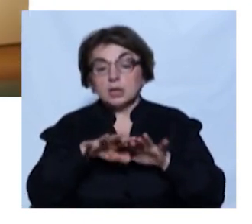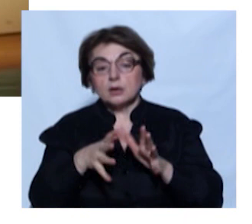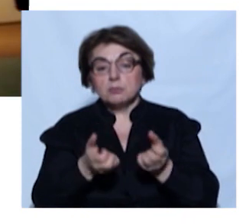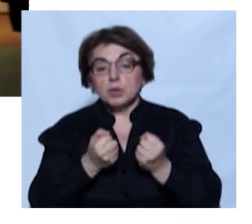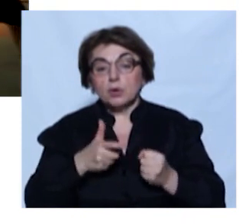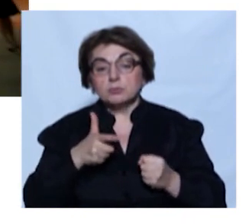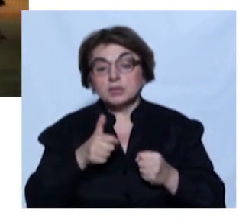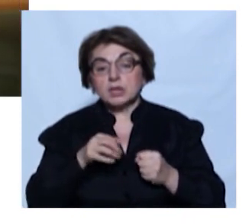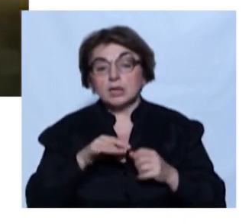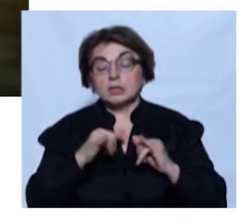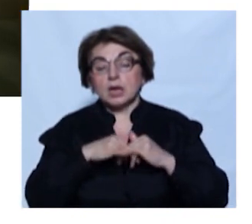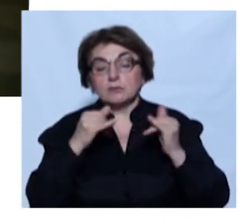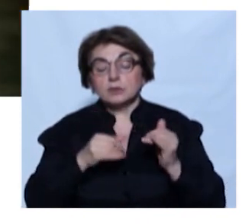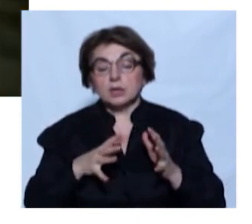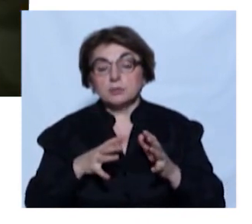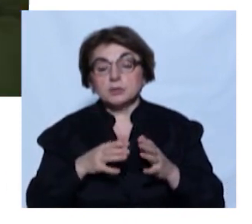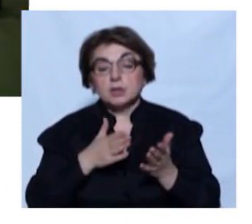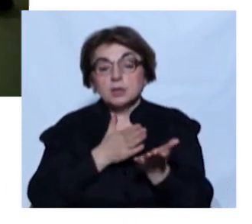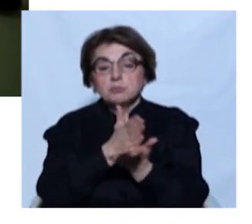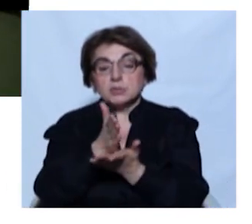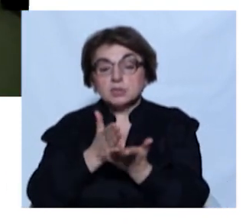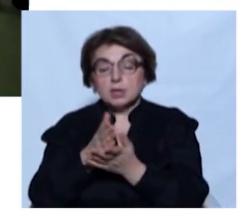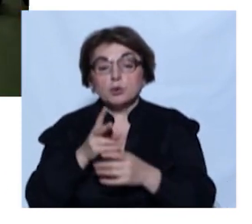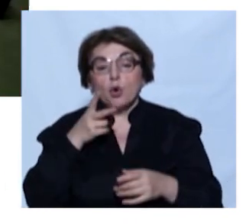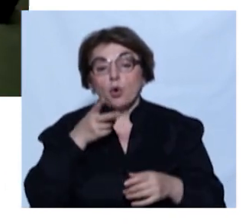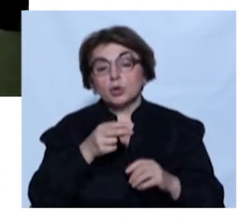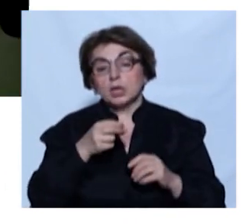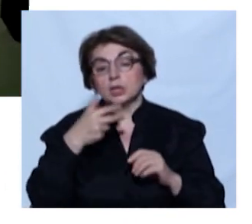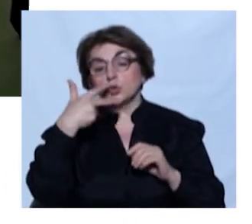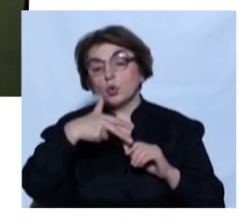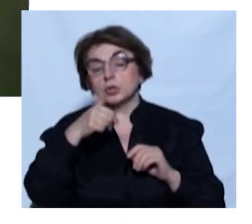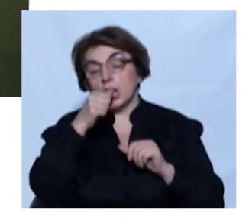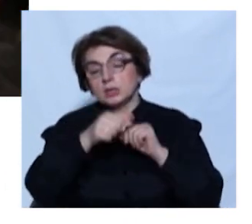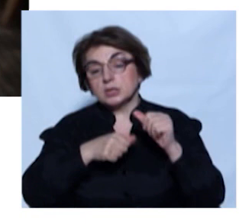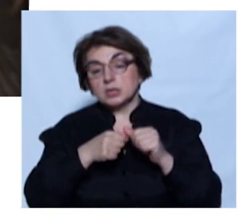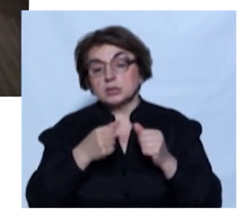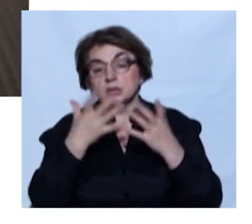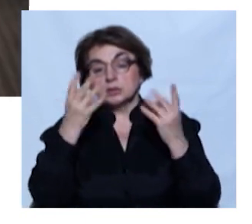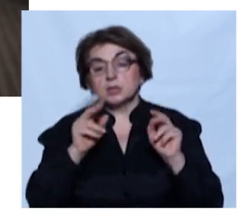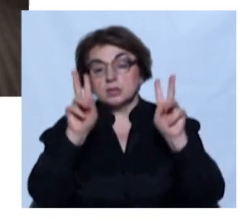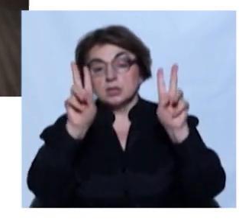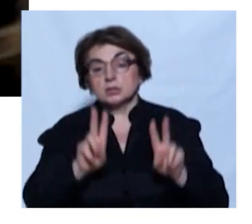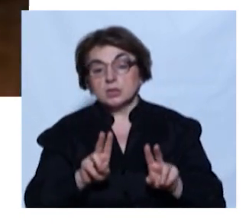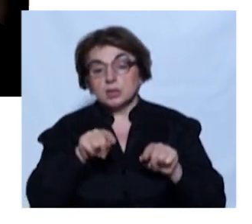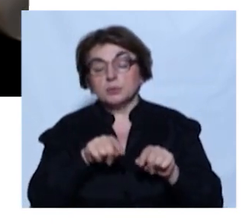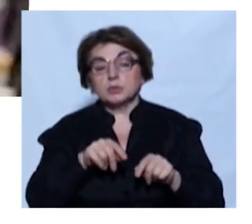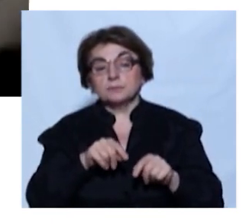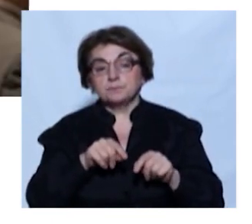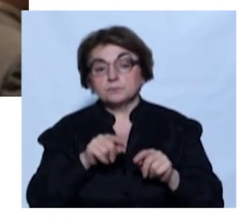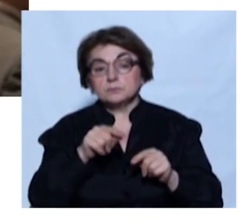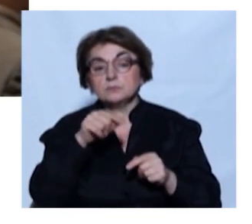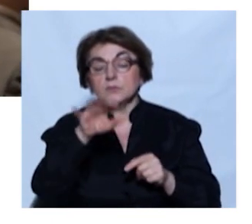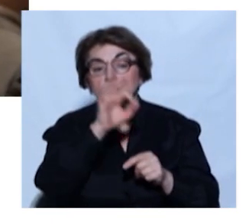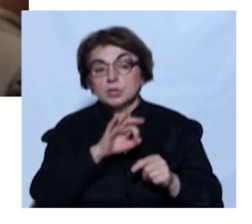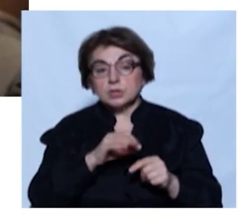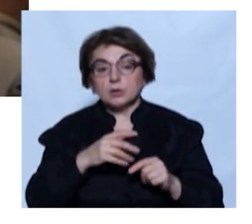განვითარების მიზნების და სოფლიოს 2030 წლის დღის წესრიგის შესახებ. ჩვენი